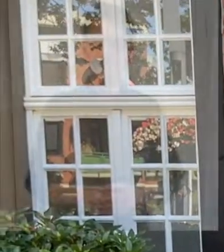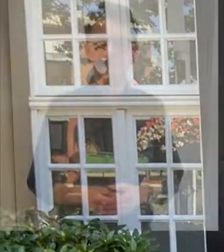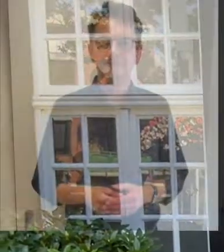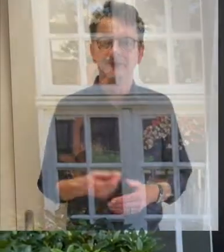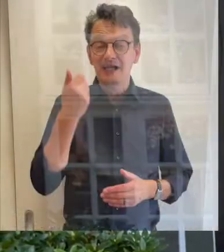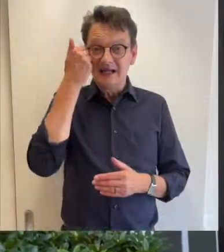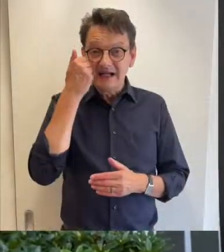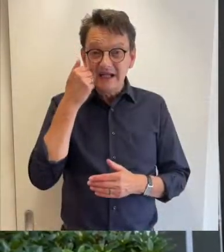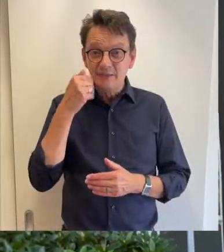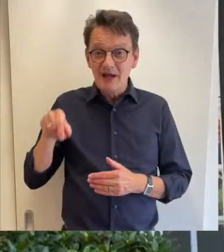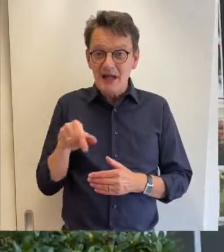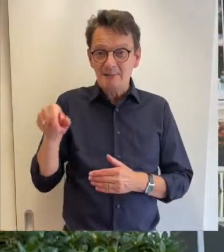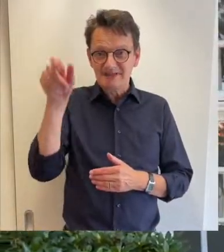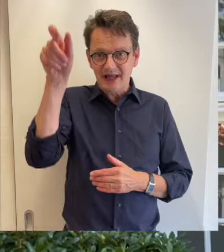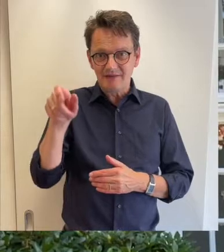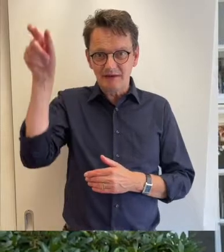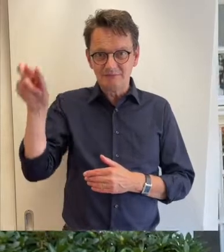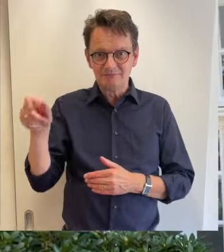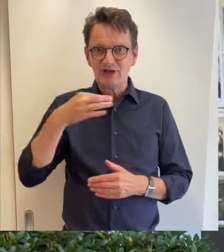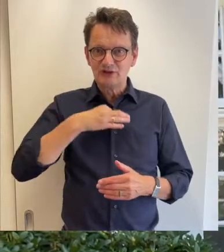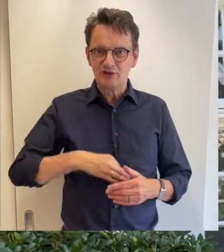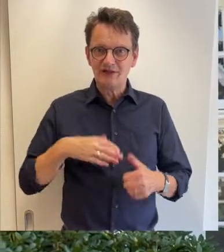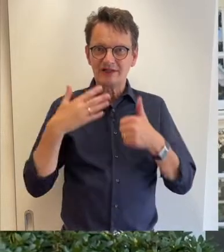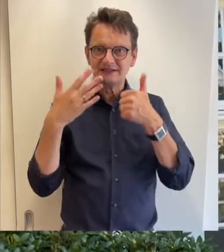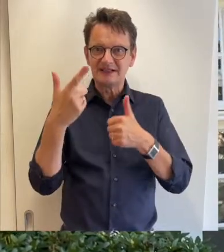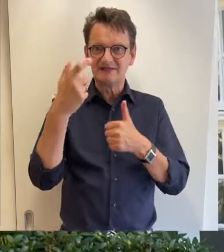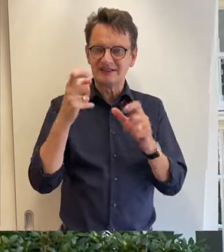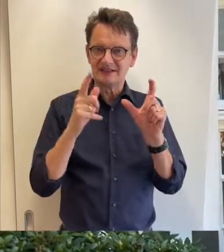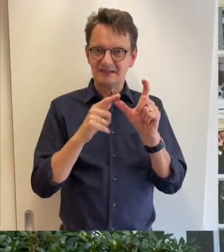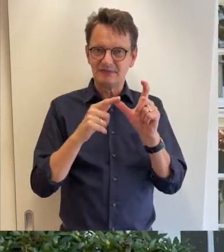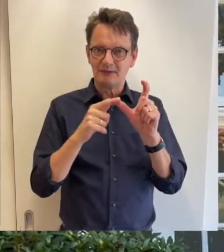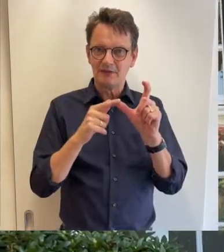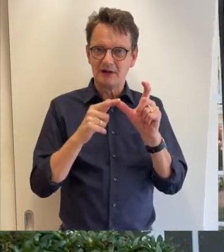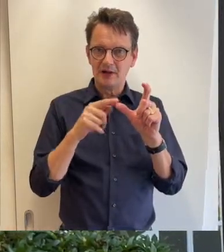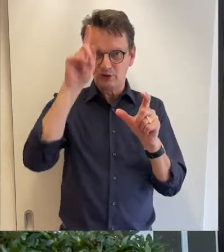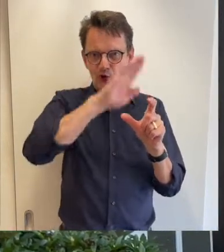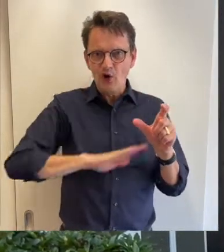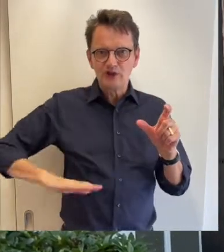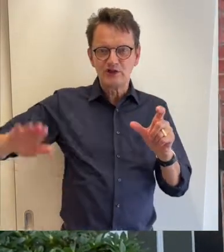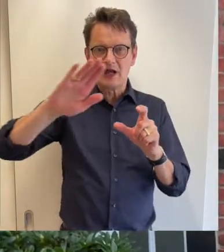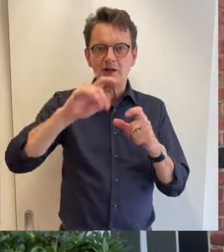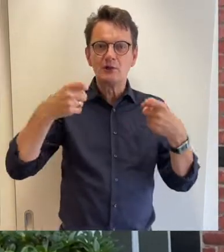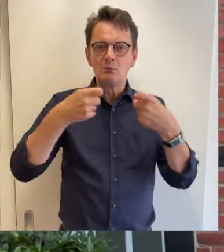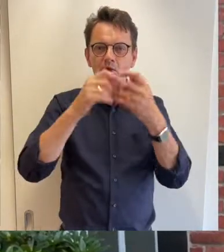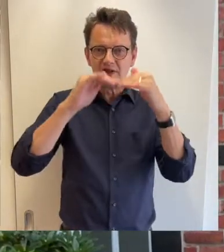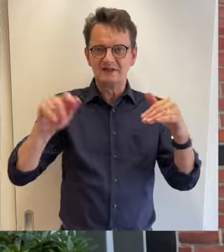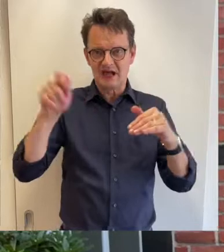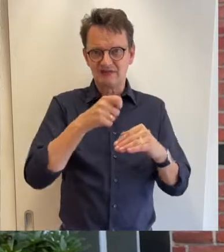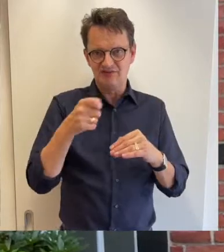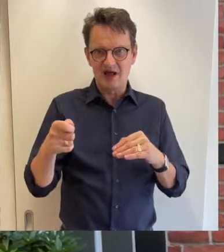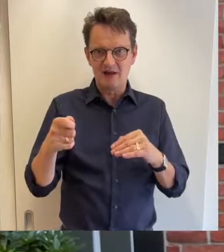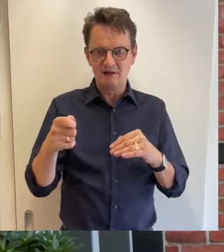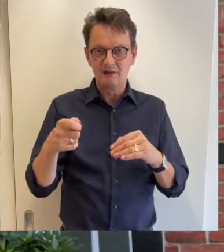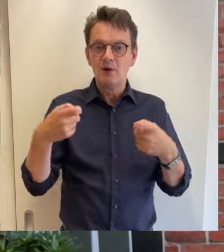Liebe Emstettnerinnen und Emstettner, am Sonntag, den 26. September, finden in Deutschland die Bundestagswahlen statt.